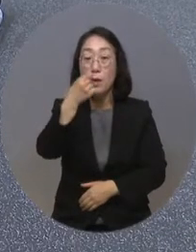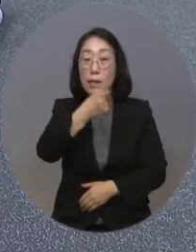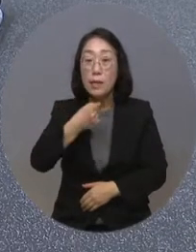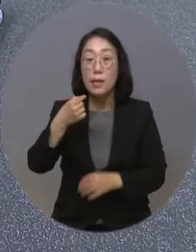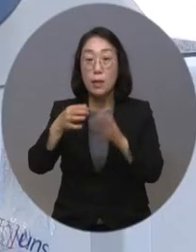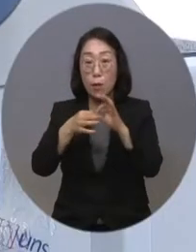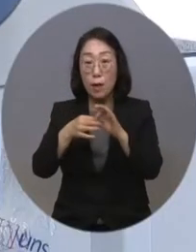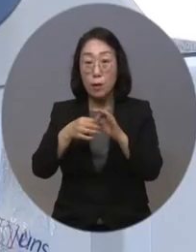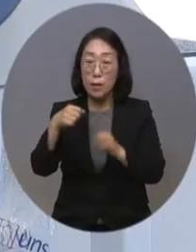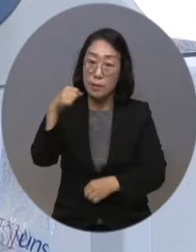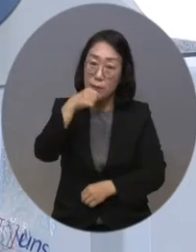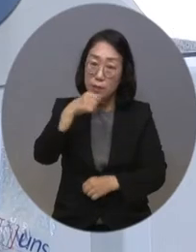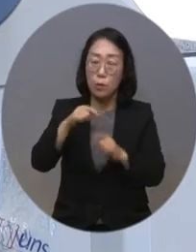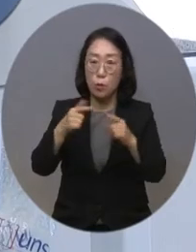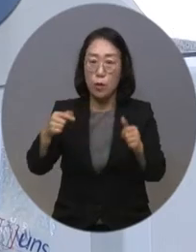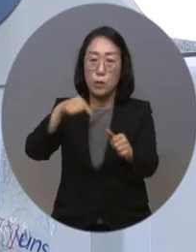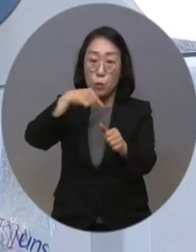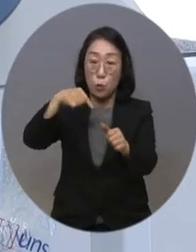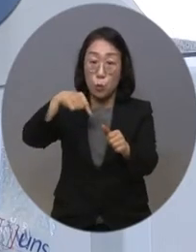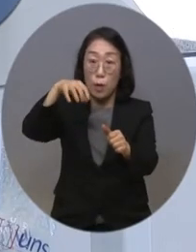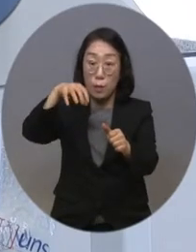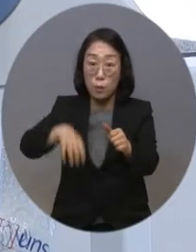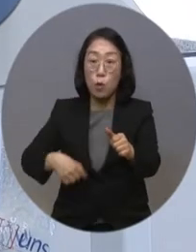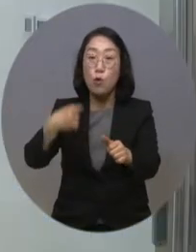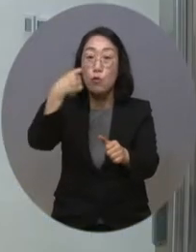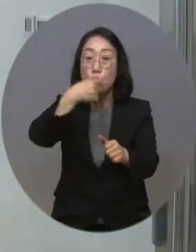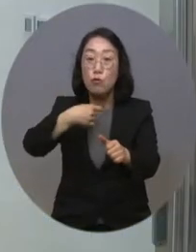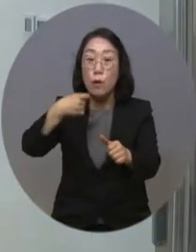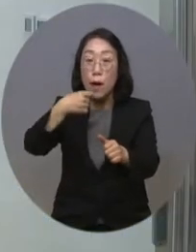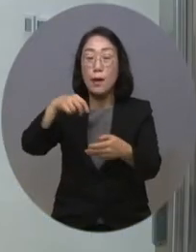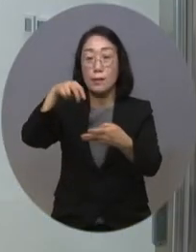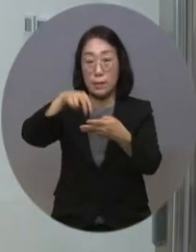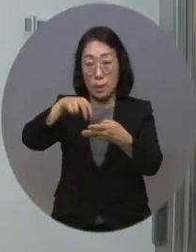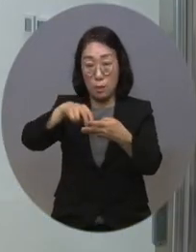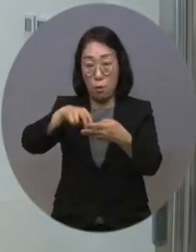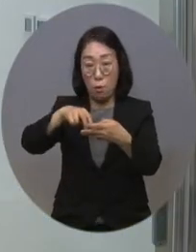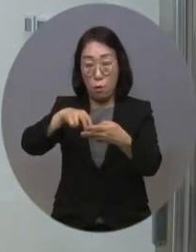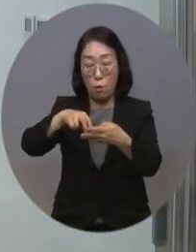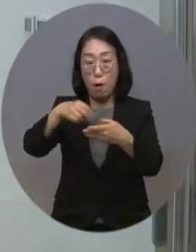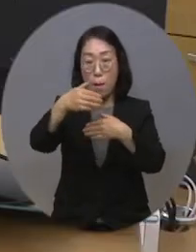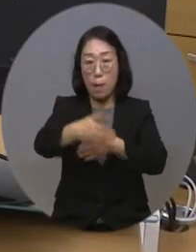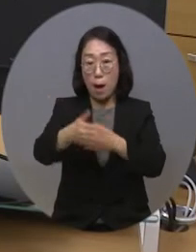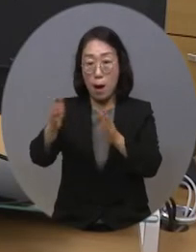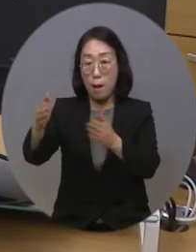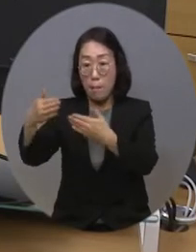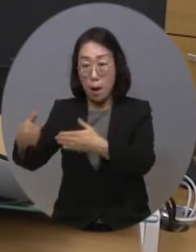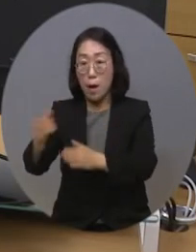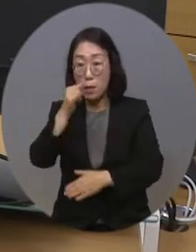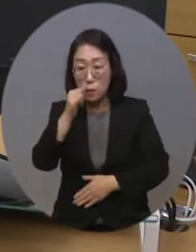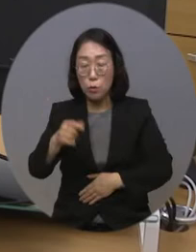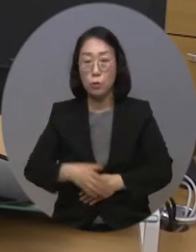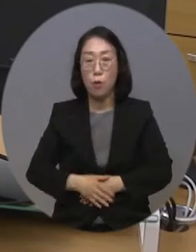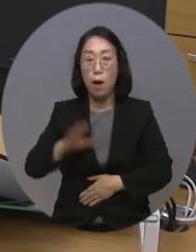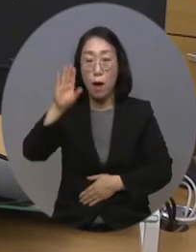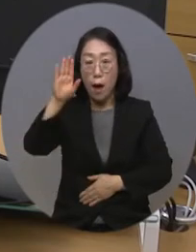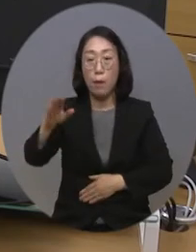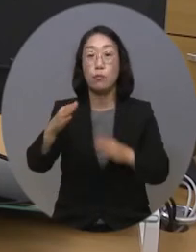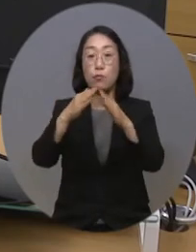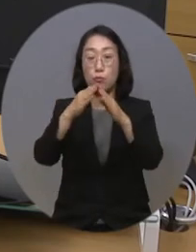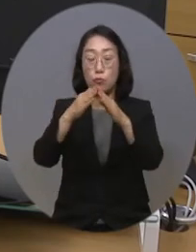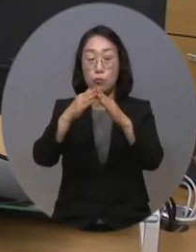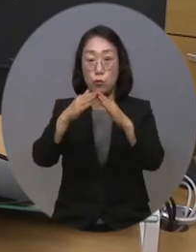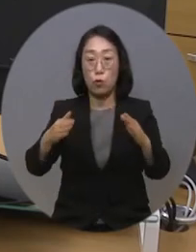가질 수 있도록 교육 및 진료를 진행하는 구강진료센터 시설을 갖추고 있으며 향후 전주시